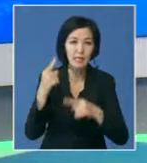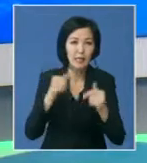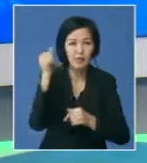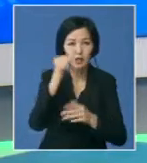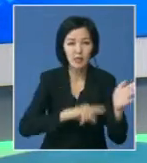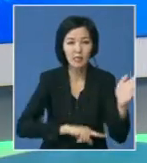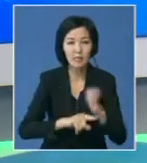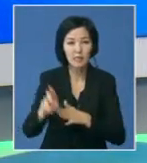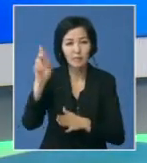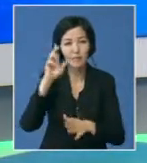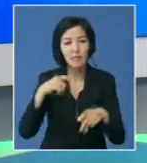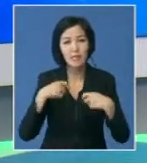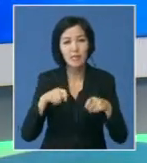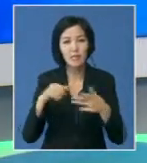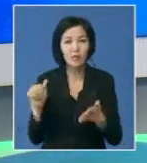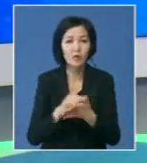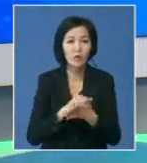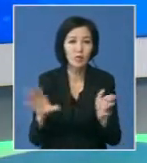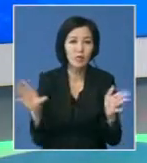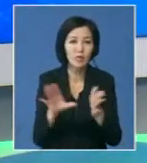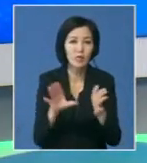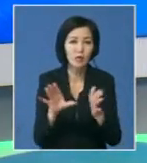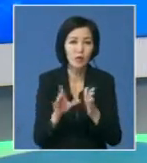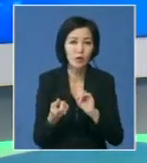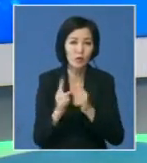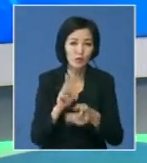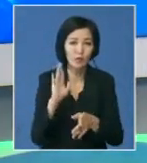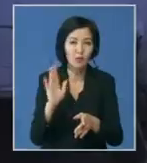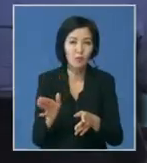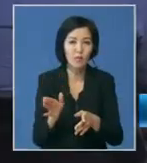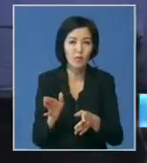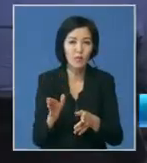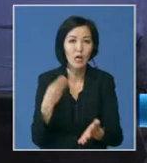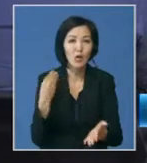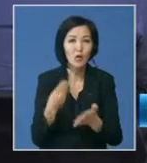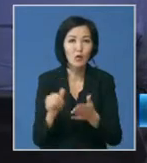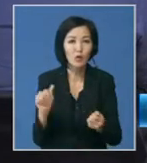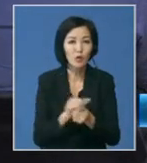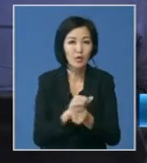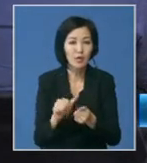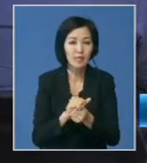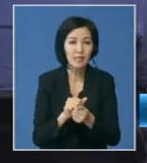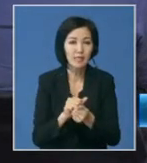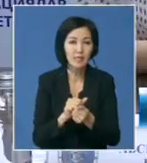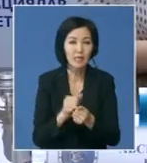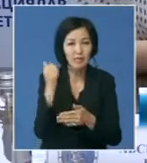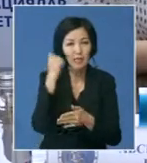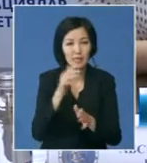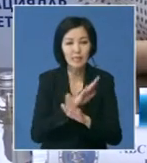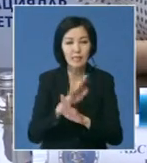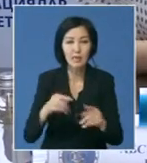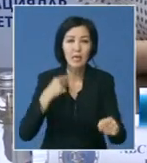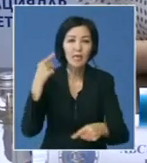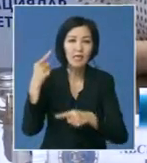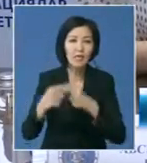мемлекеттік сақтауда тұрған құжаттар электронды архивке көшірілетін болады. Бұл өз кезегінде құнды дүниелердің тозбай келешек ұрпаққа қаз қалпында жеткізілуіне